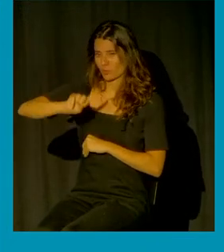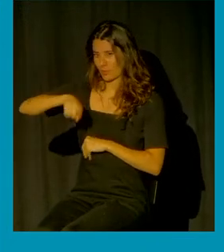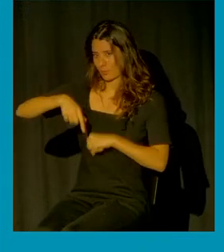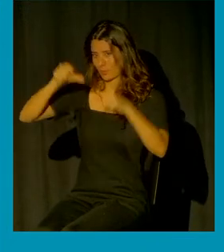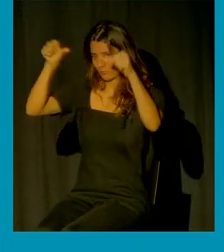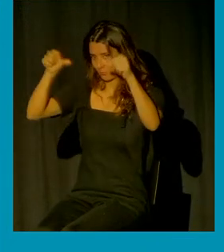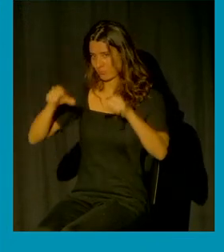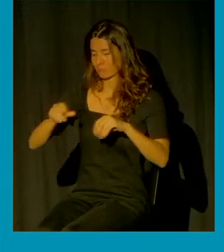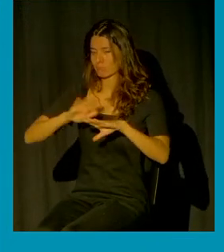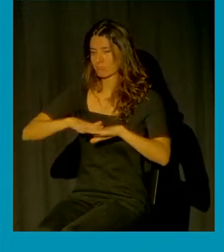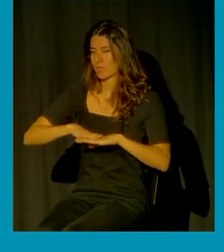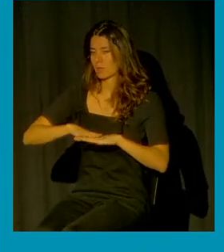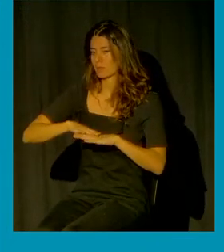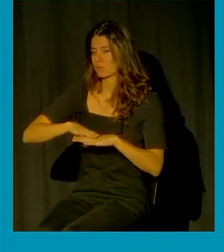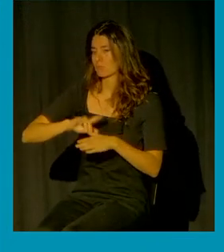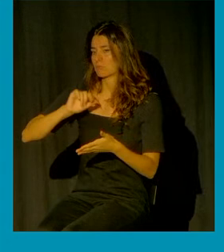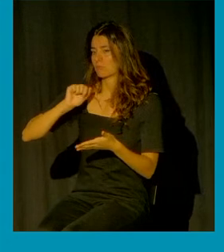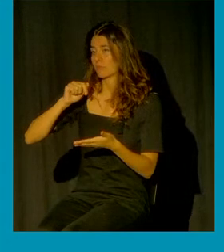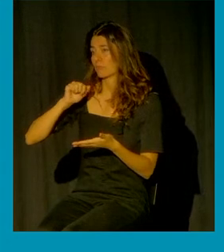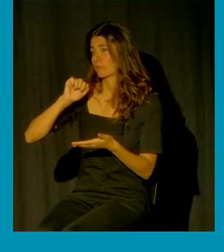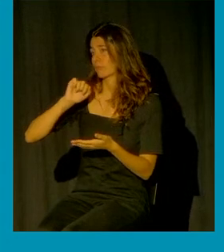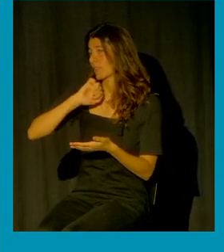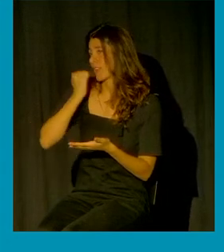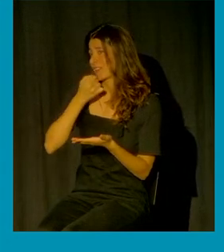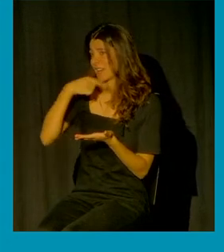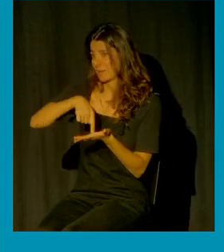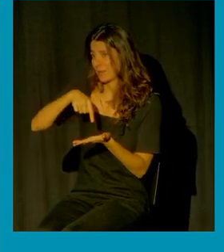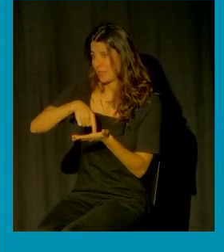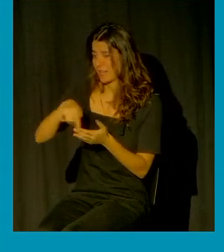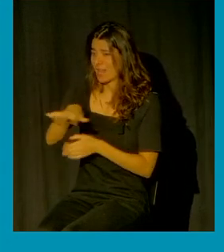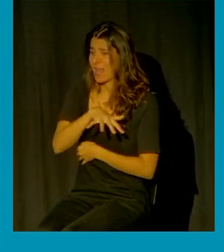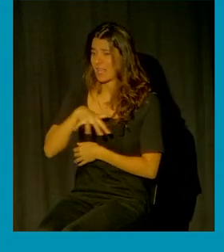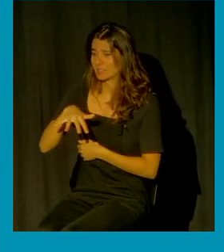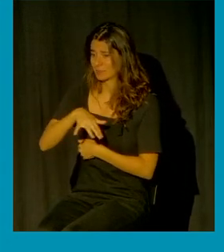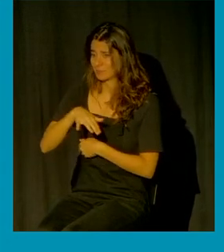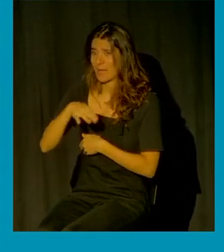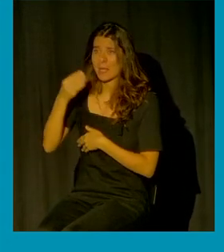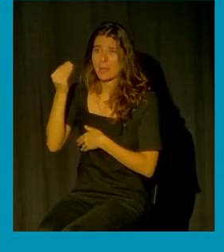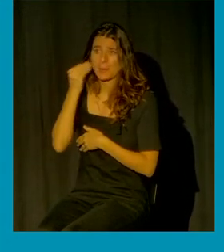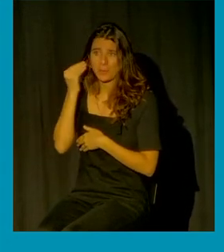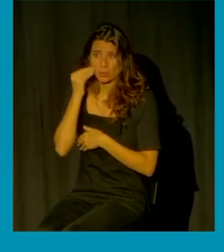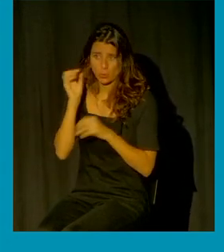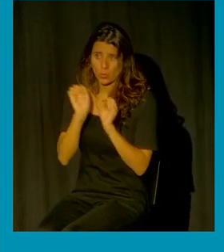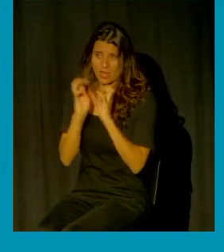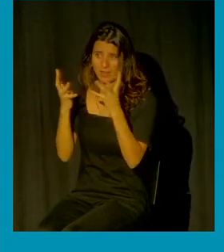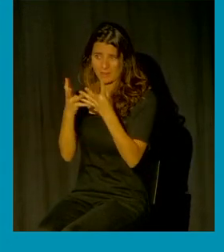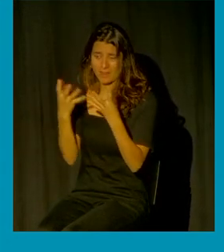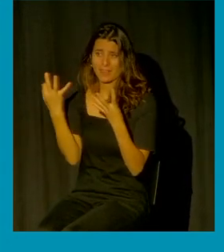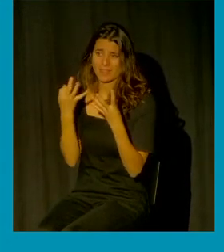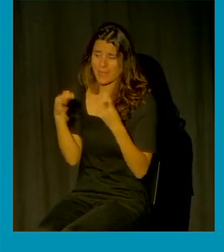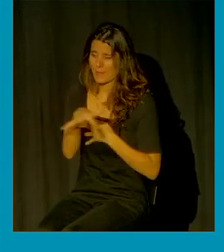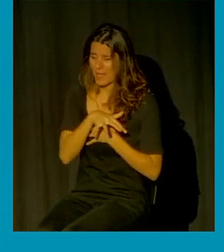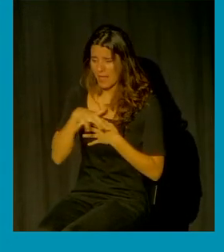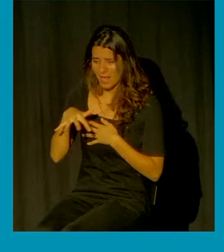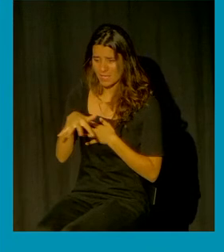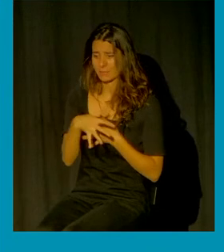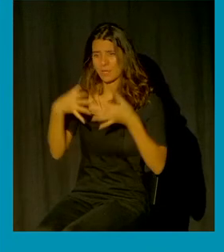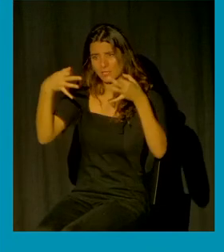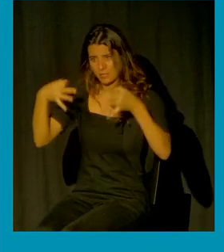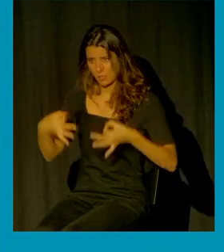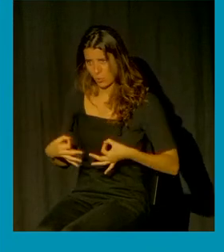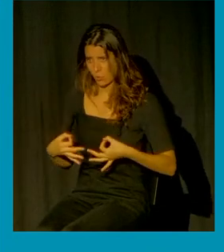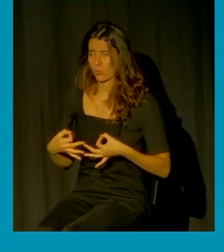virtual també ha de ser un lloc habitable i segur i podríem tenir un llarg debat sobre què és la seguretat precisament